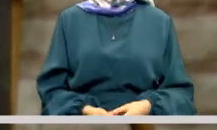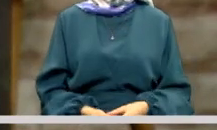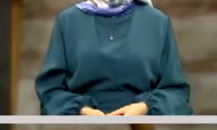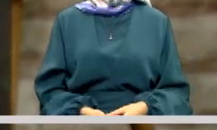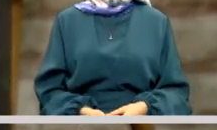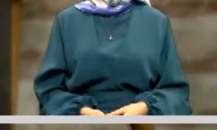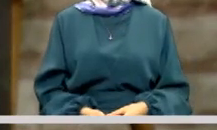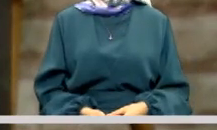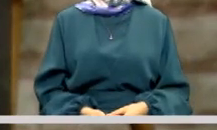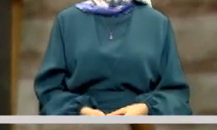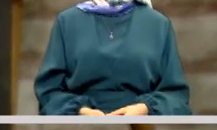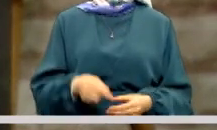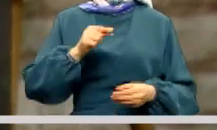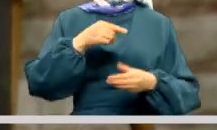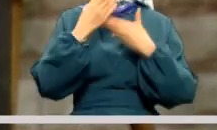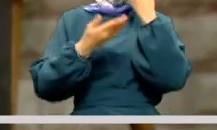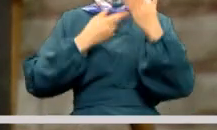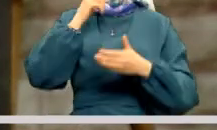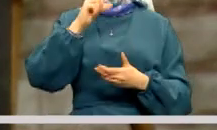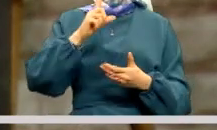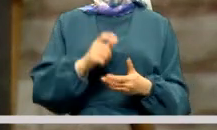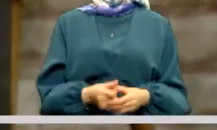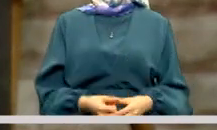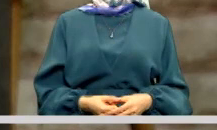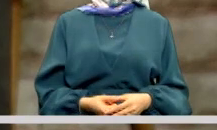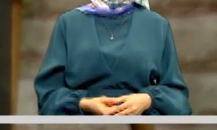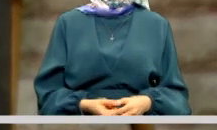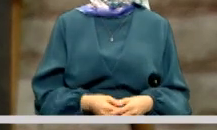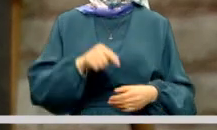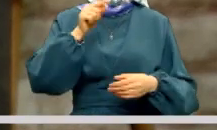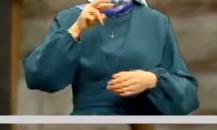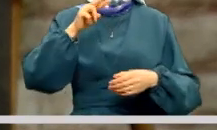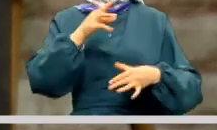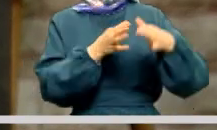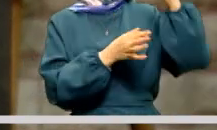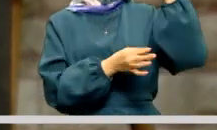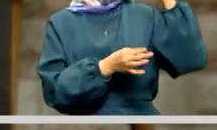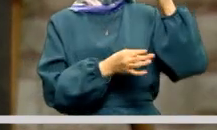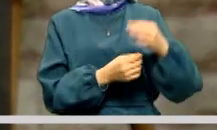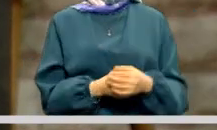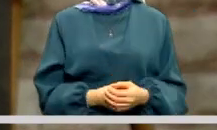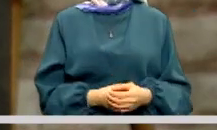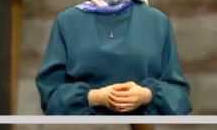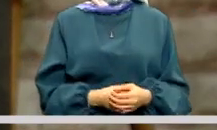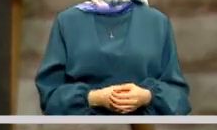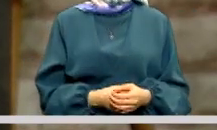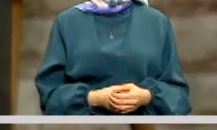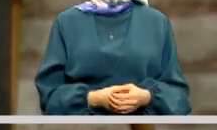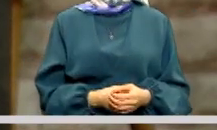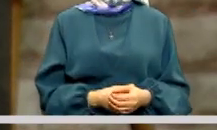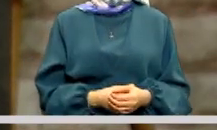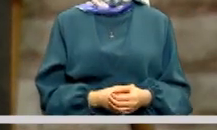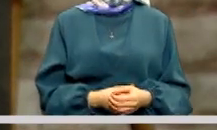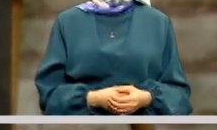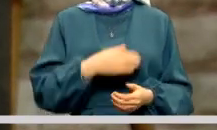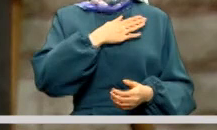bizim şunu ifade etmemizde fayda var bu tür insanların Aslında dini bilinç ve